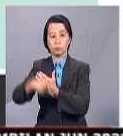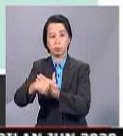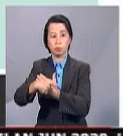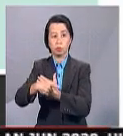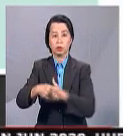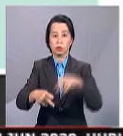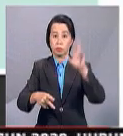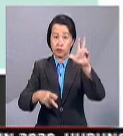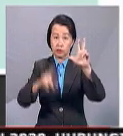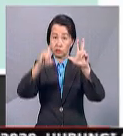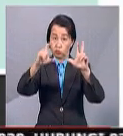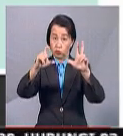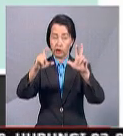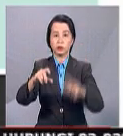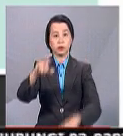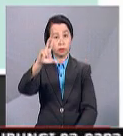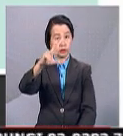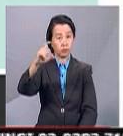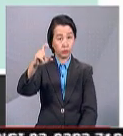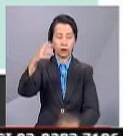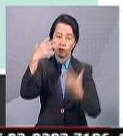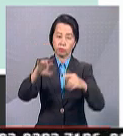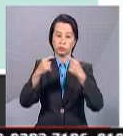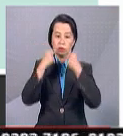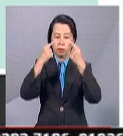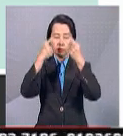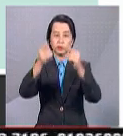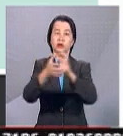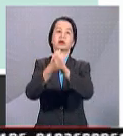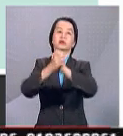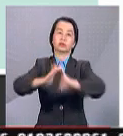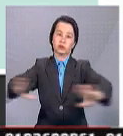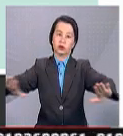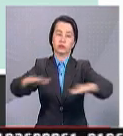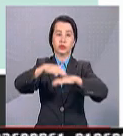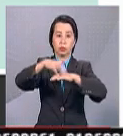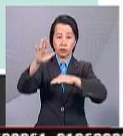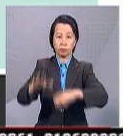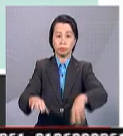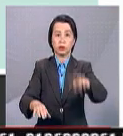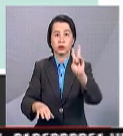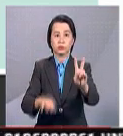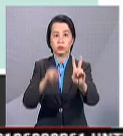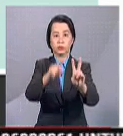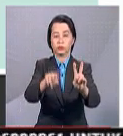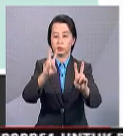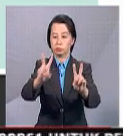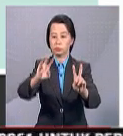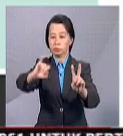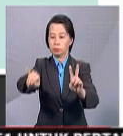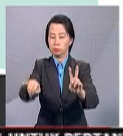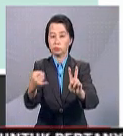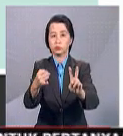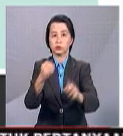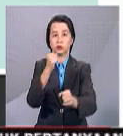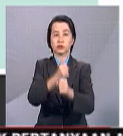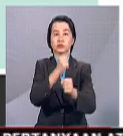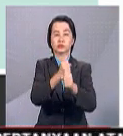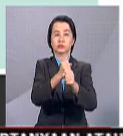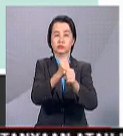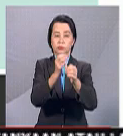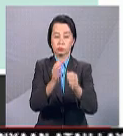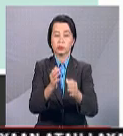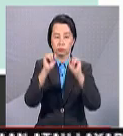selama tiga bulan ini telah berjaya menyelamatkan lebih Duo pemain 2 juta pekerja